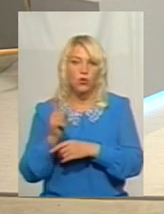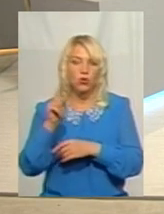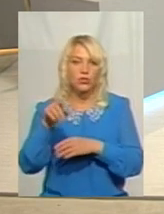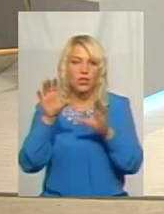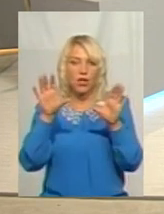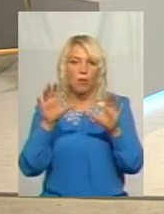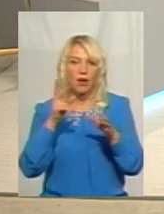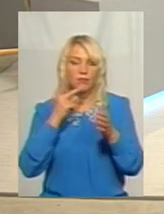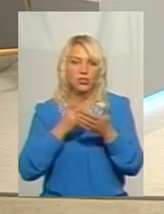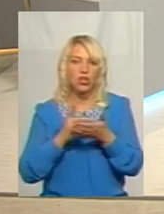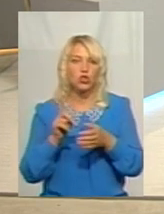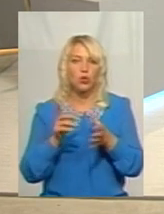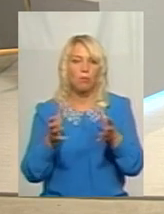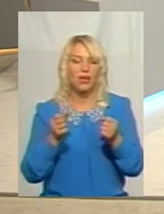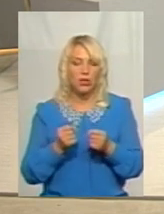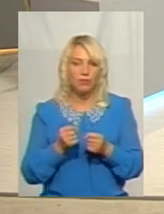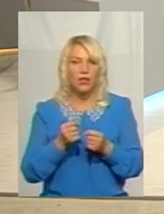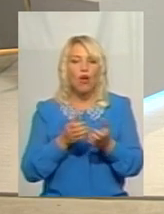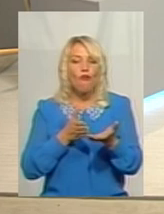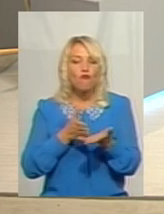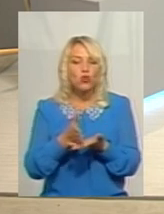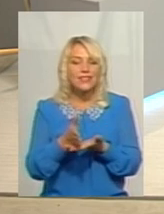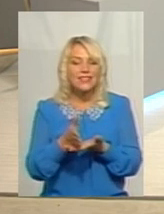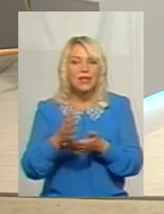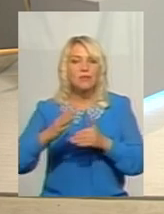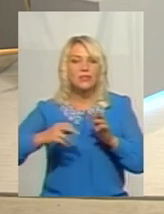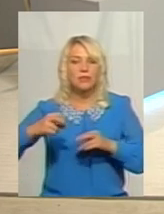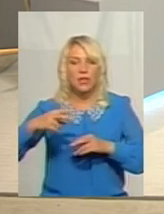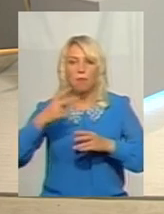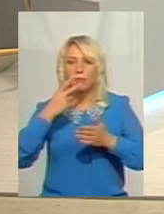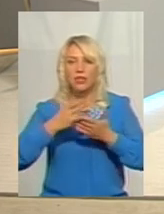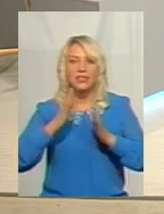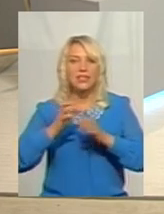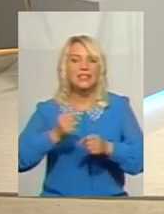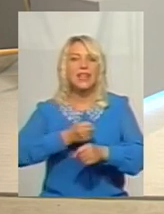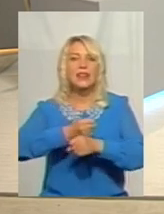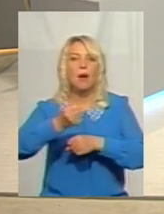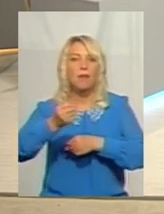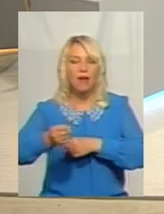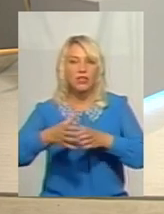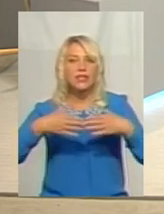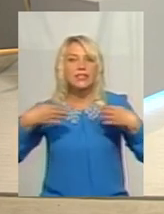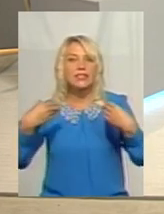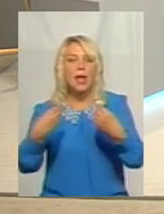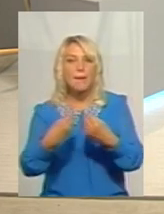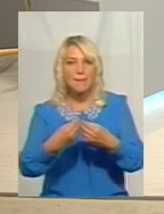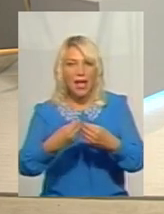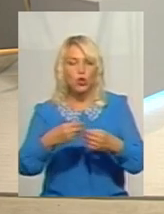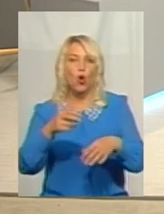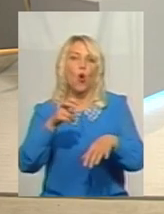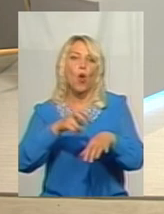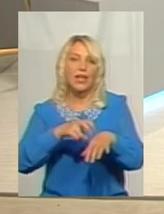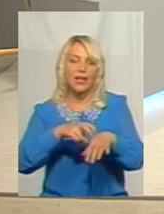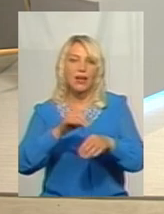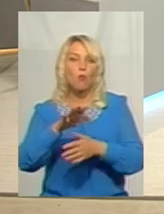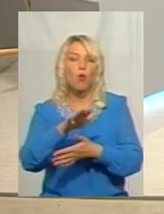законодавство передбачає, що прийом вузькими спеціалістами він передбачений тільки за направленнями сімейного лікаря, і в подальшому це буде